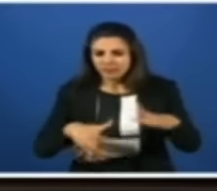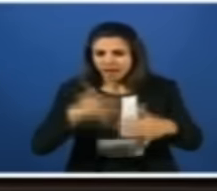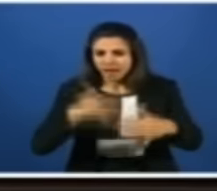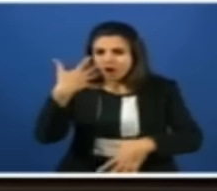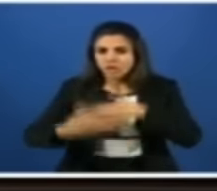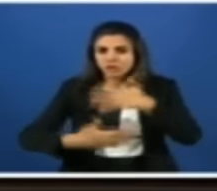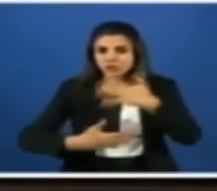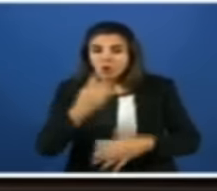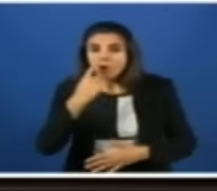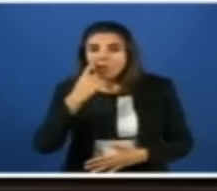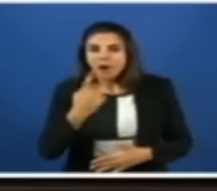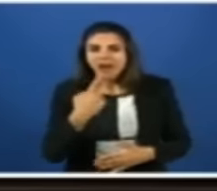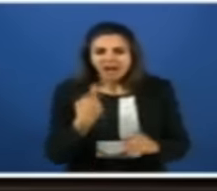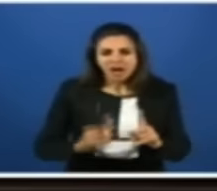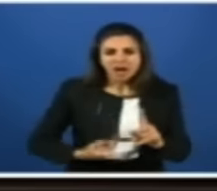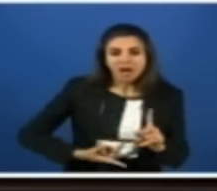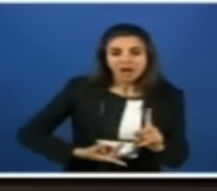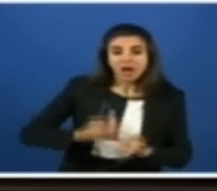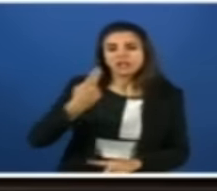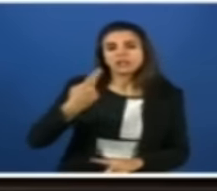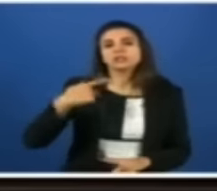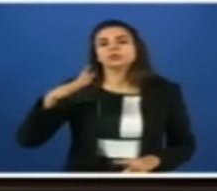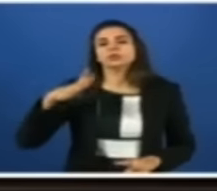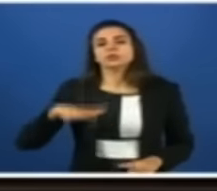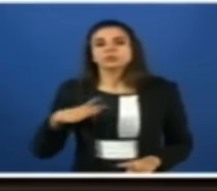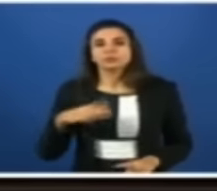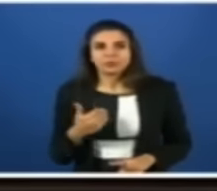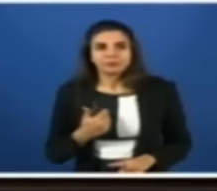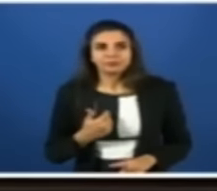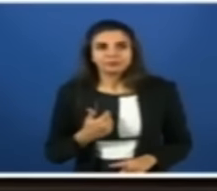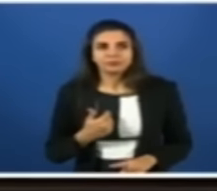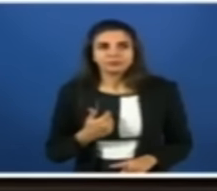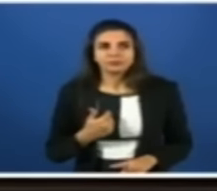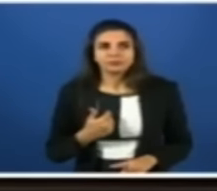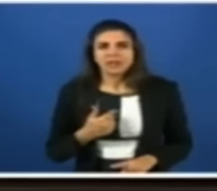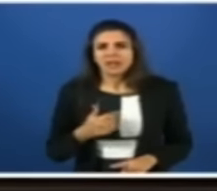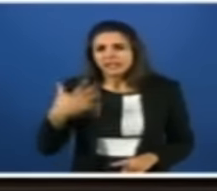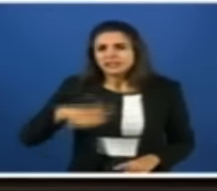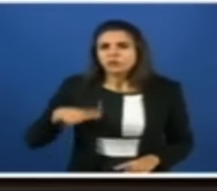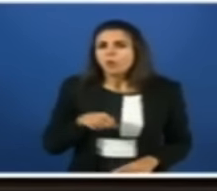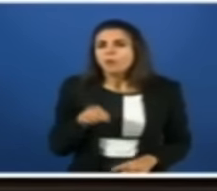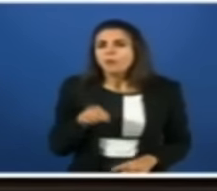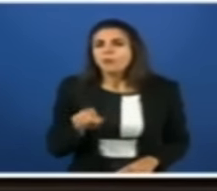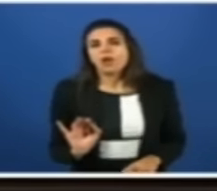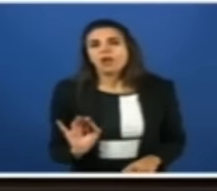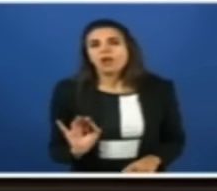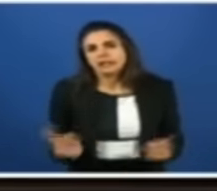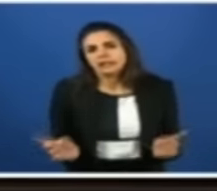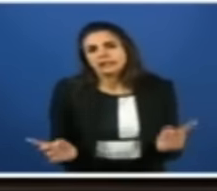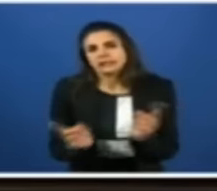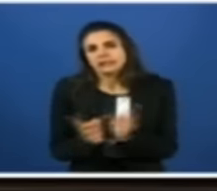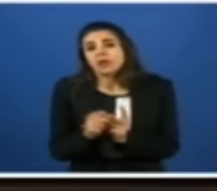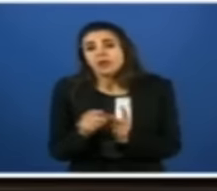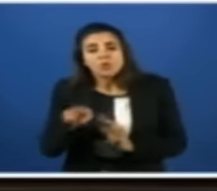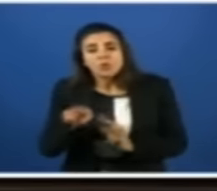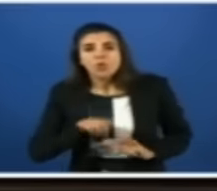kargaşanın ortadan kalkmasını istiyoruz biz. İstediğimiz budur. Bunun yolu